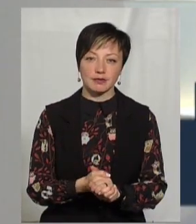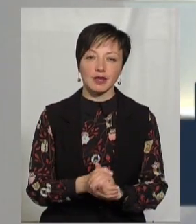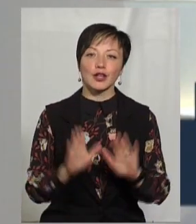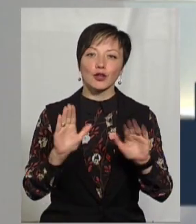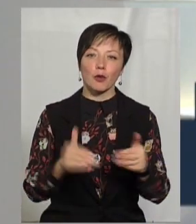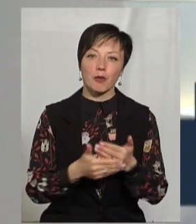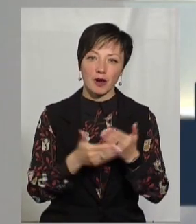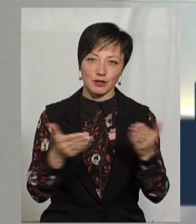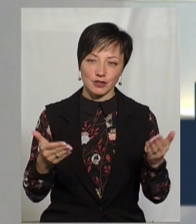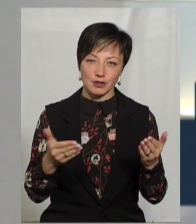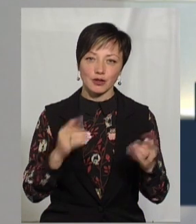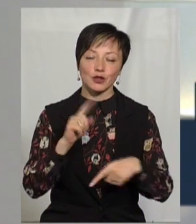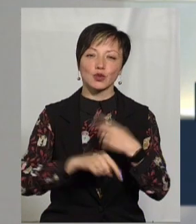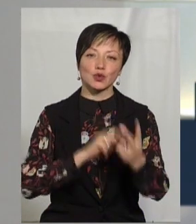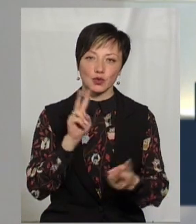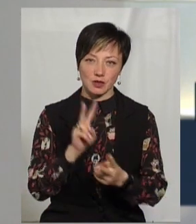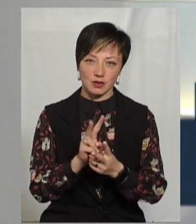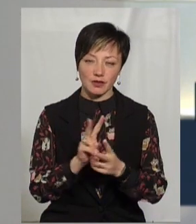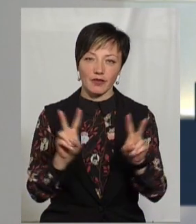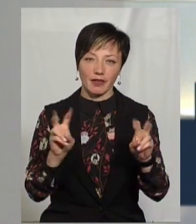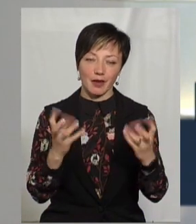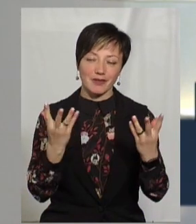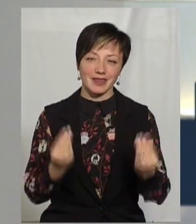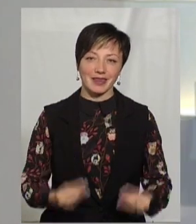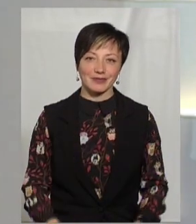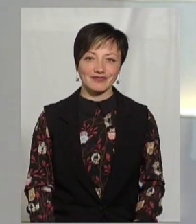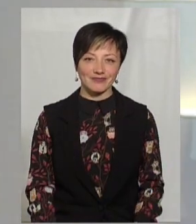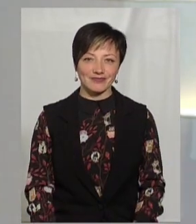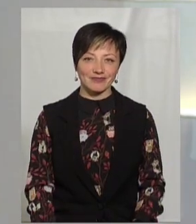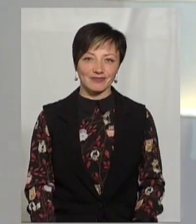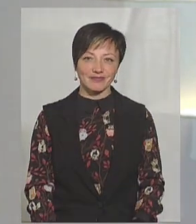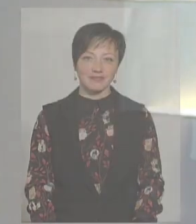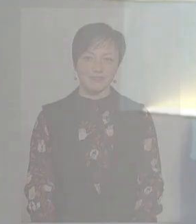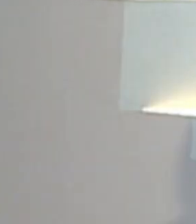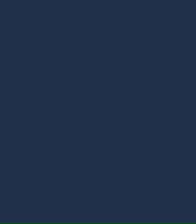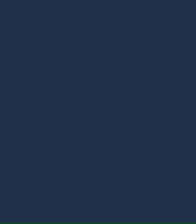До побачення. Побачимося у наступній темі дня.